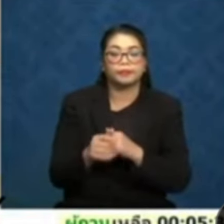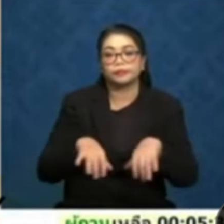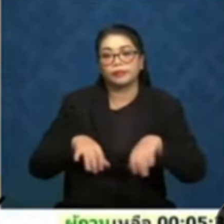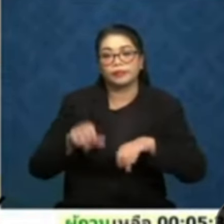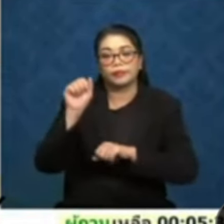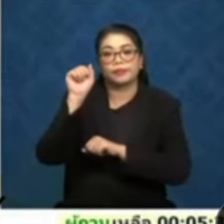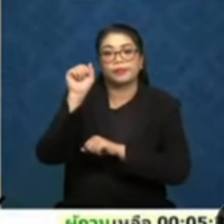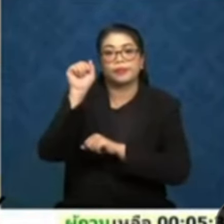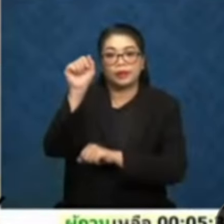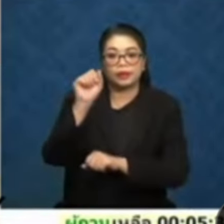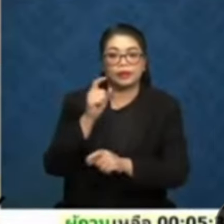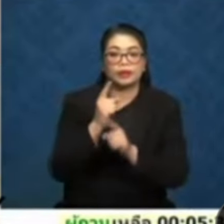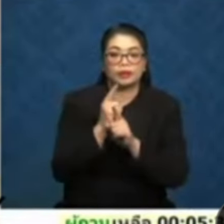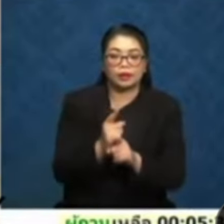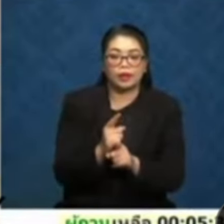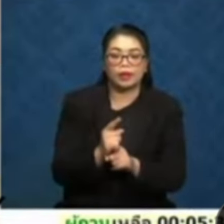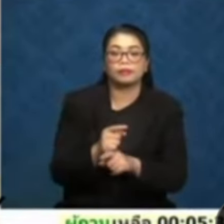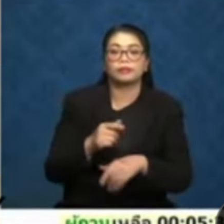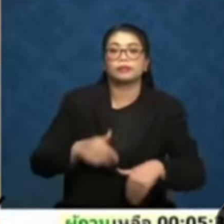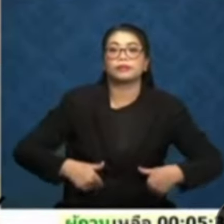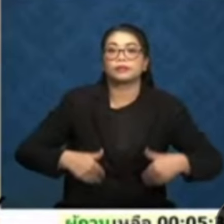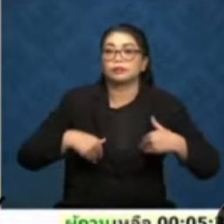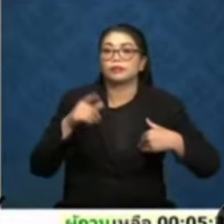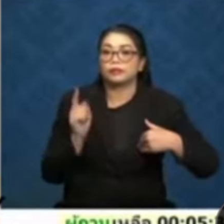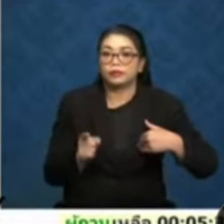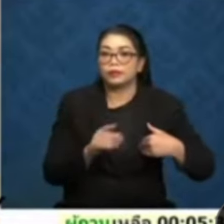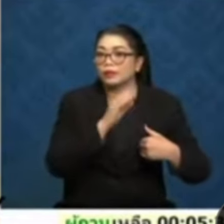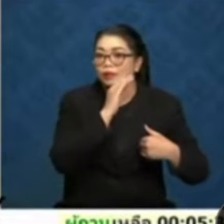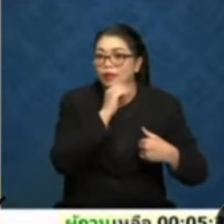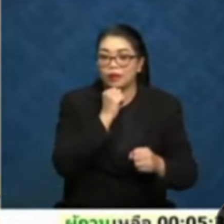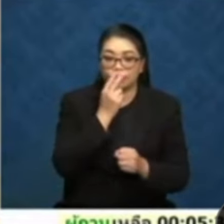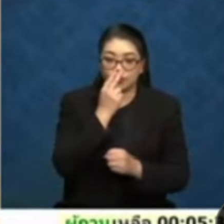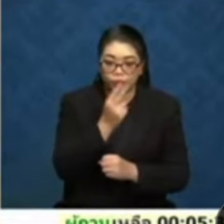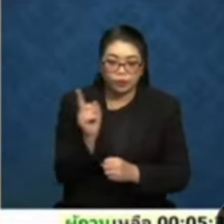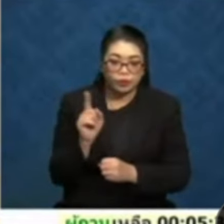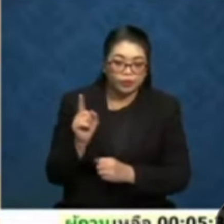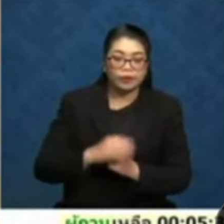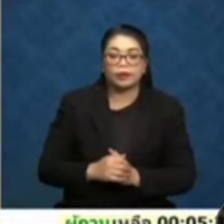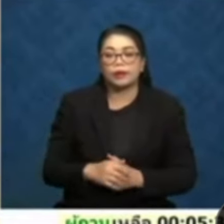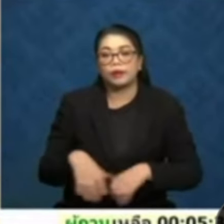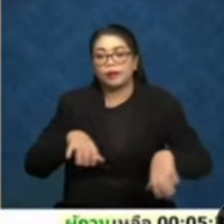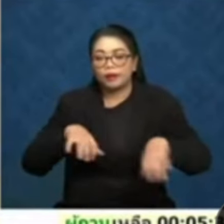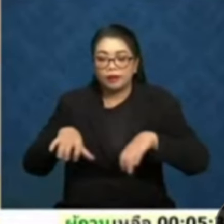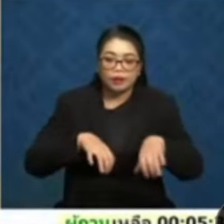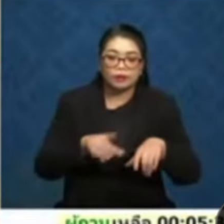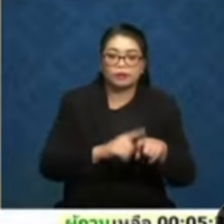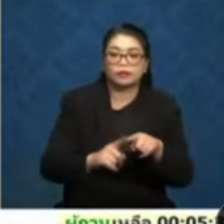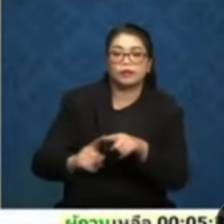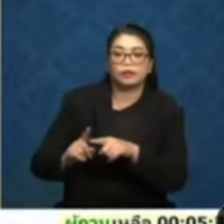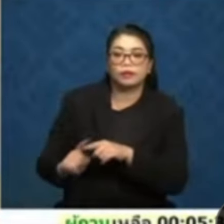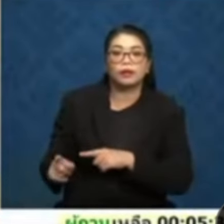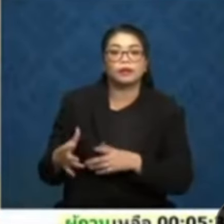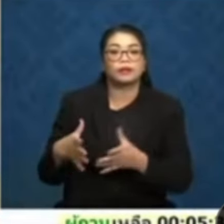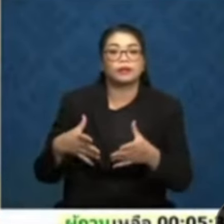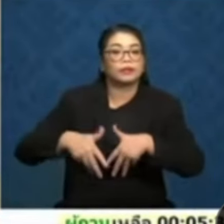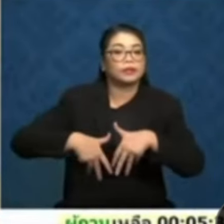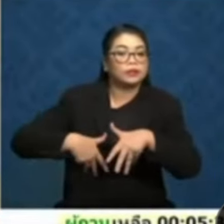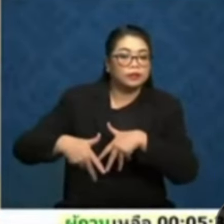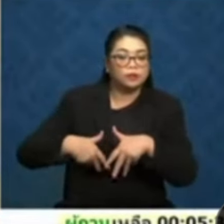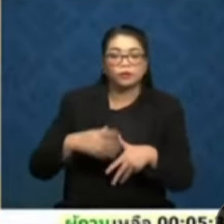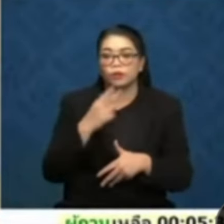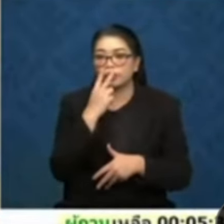การประกาศออกมาตามสถานการณ์จริงได้ถ้าหากว่าหน้างานดูแล้วยังมีสถานการณ์ที่รุนแรงอยู่พี่น้องยังฟื้นตัวไม่ได้